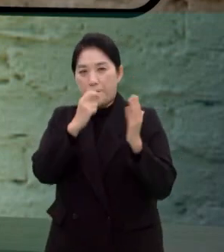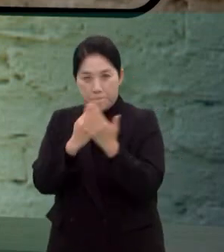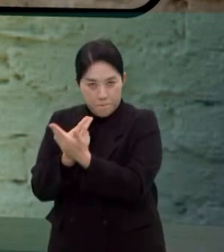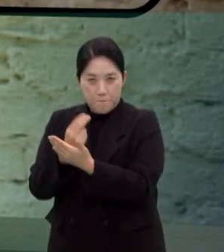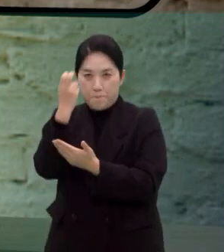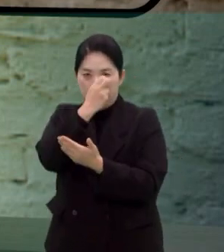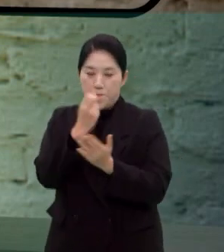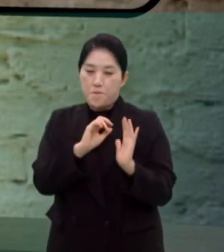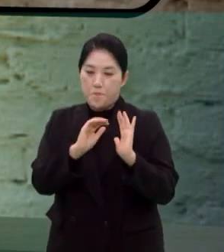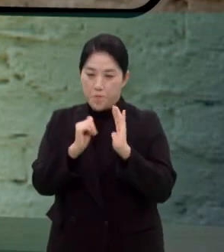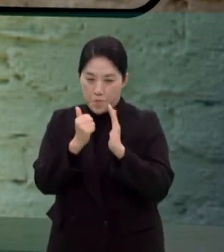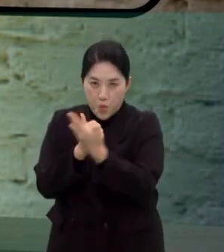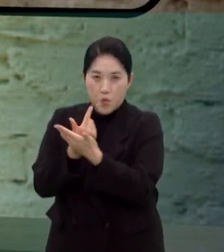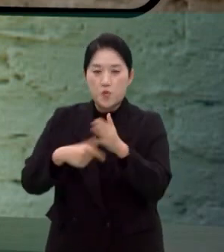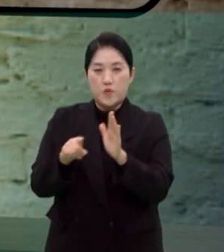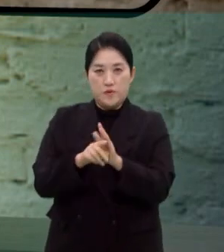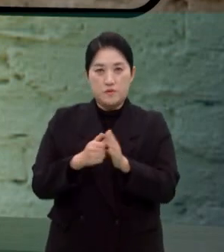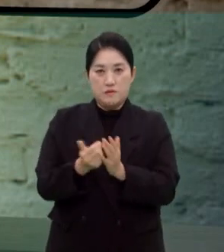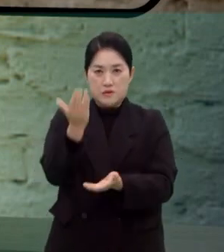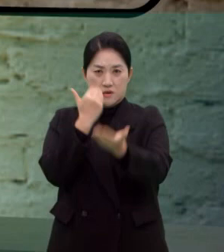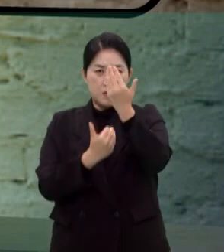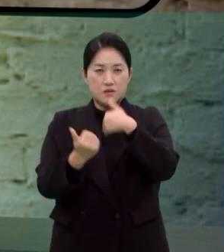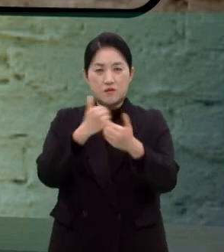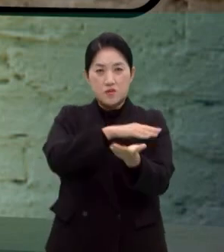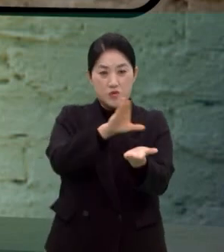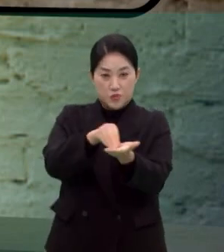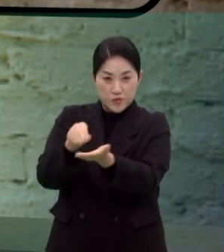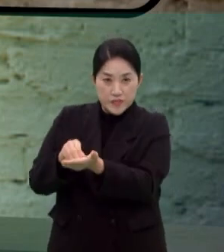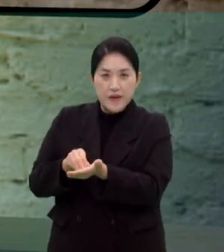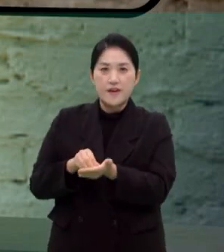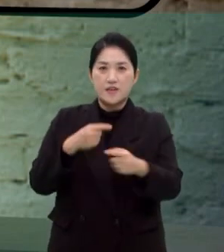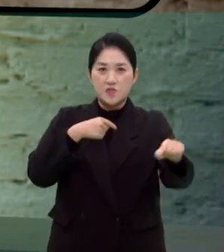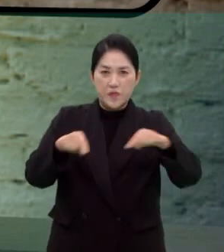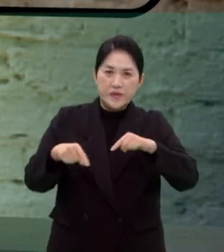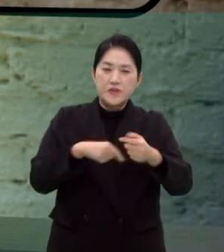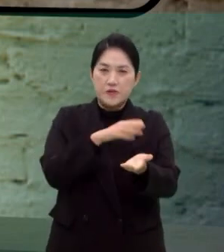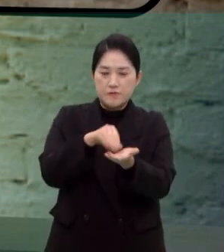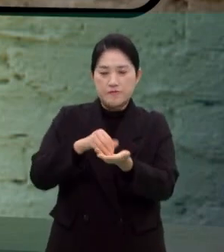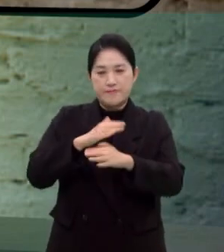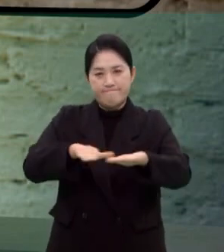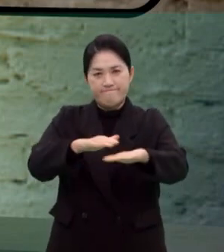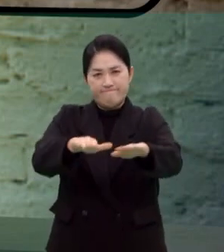앞에 놓여져 있는 많은 정책적 과제들을 풀어가야만 합니다.